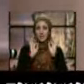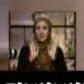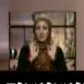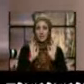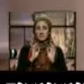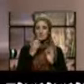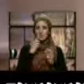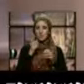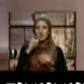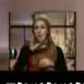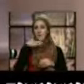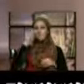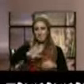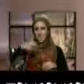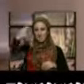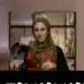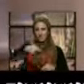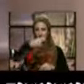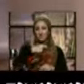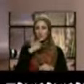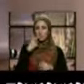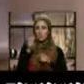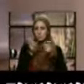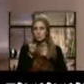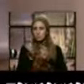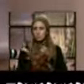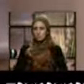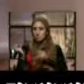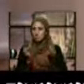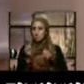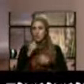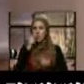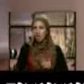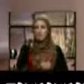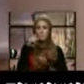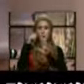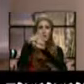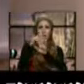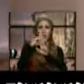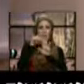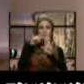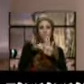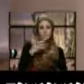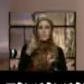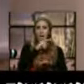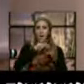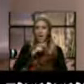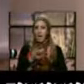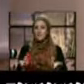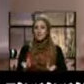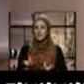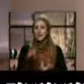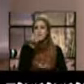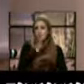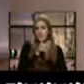للغيبة والنميمة والكلام والنظر بالسلاح على الأرملة، ولو كانت صغيرة السن طب يا ترى تزوجه ماذا ترك لها؟